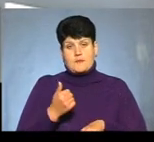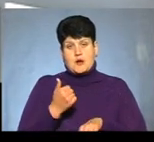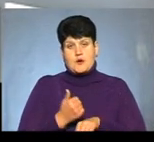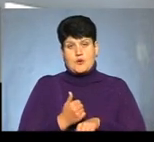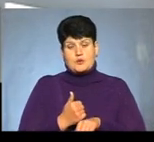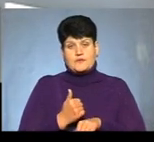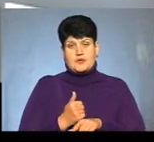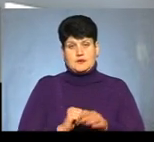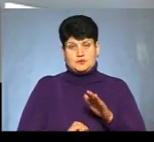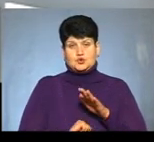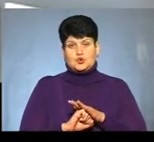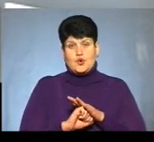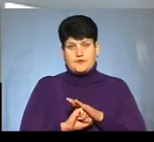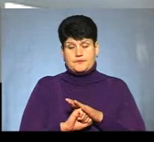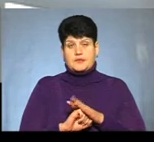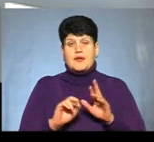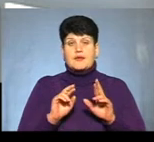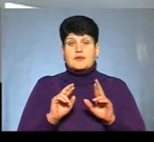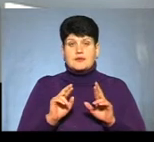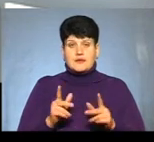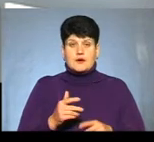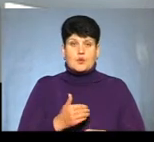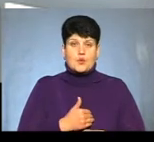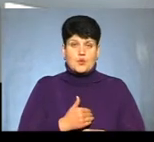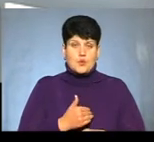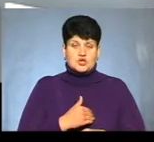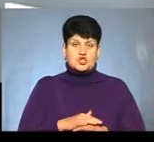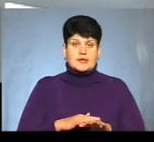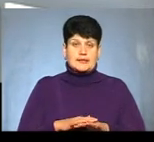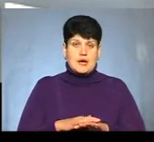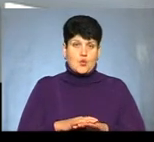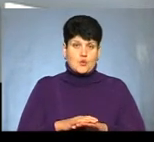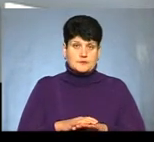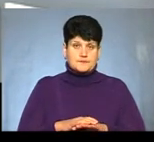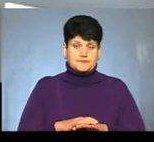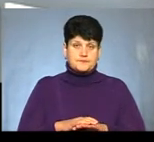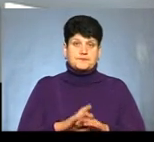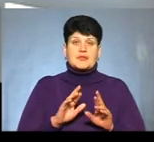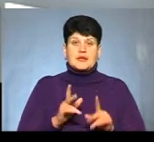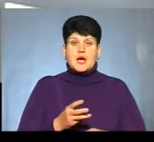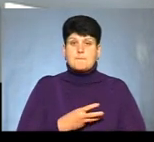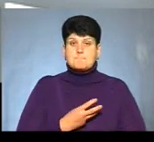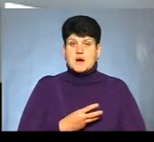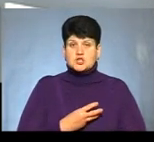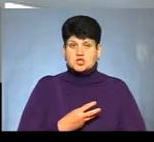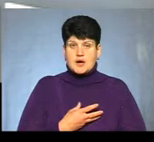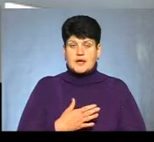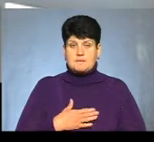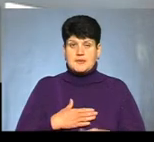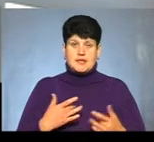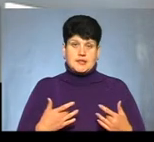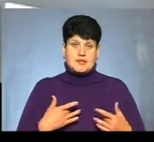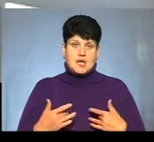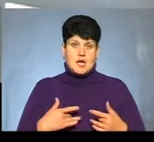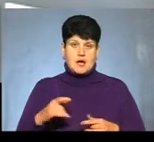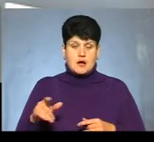реформа є основа. Як хоче народ. Як бажає,